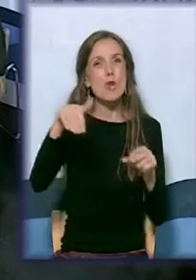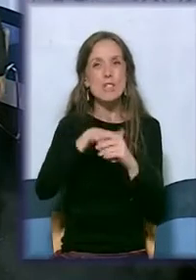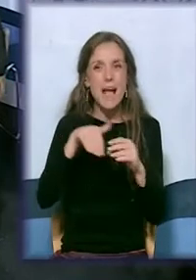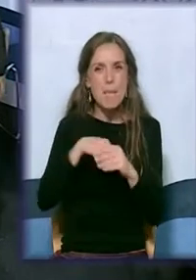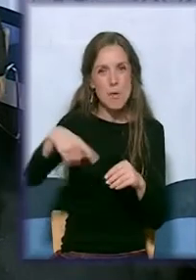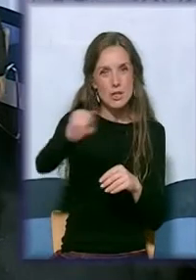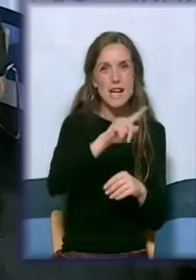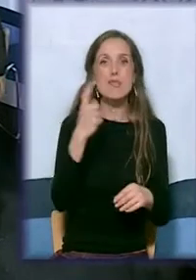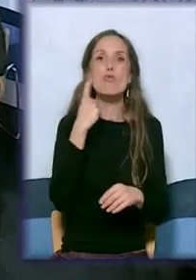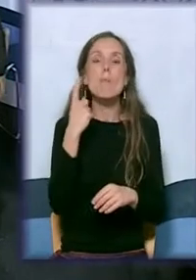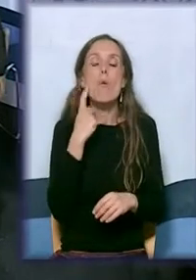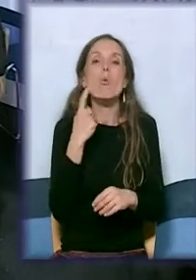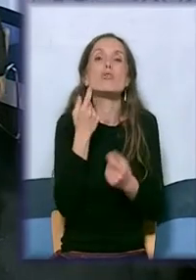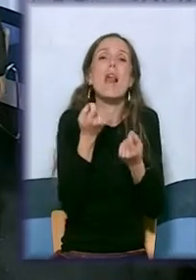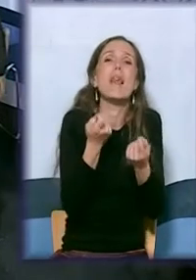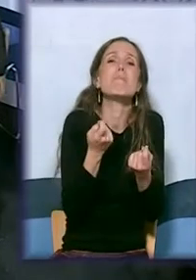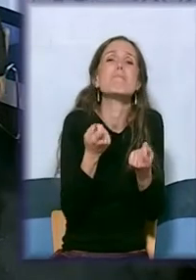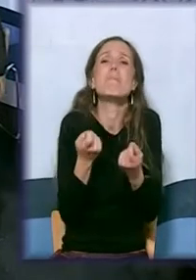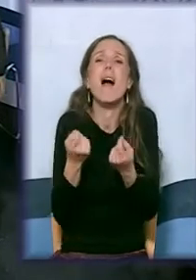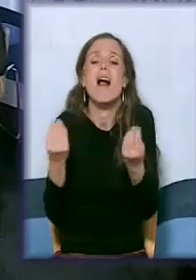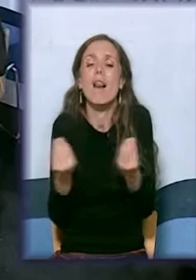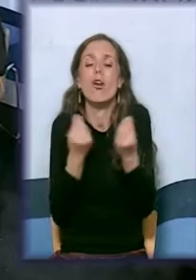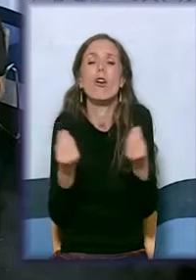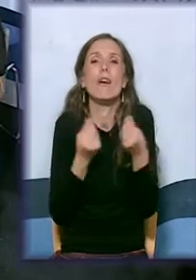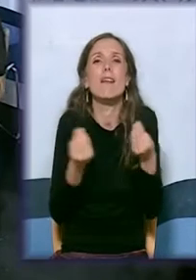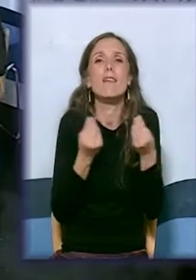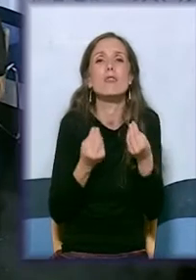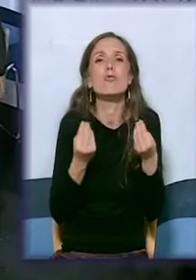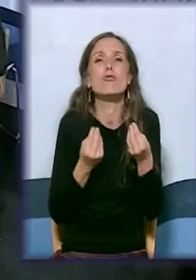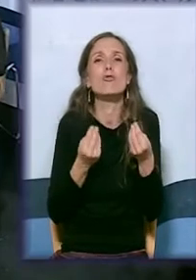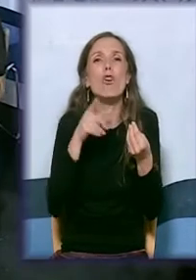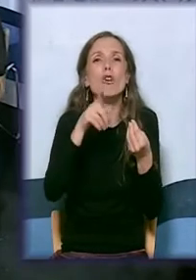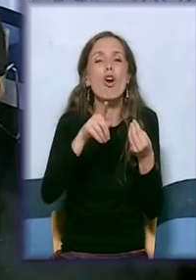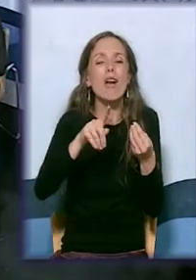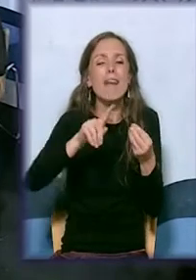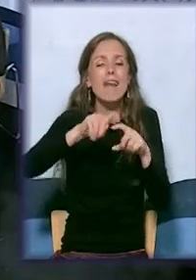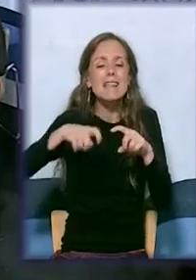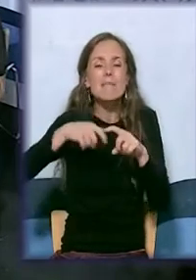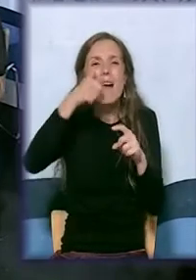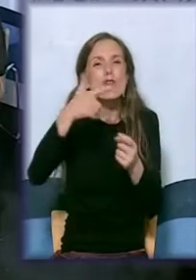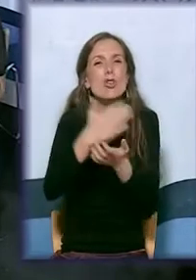malo da nekako neke od onih sprava koje koriste